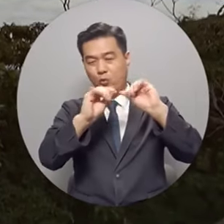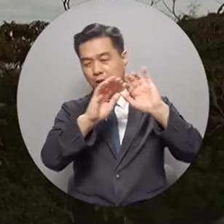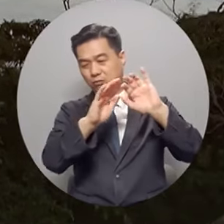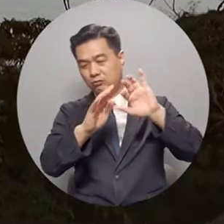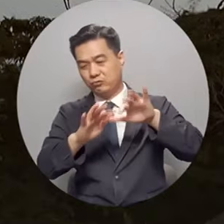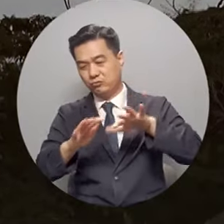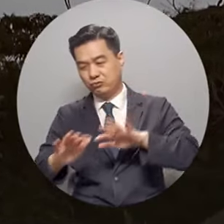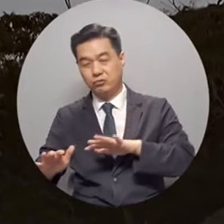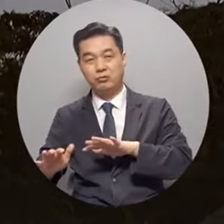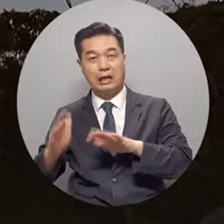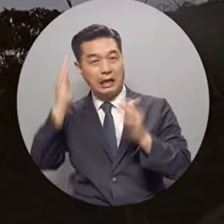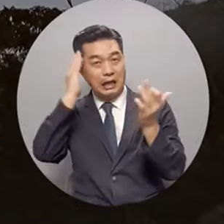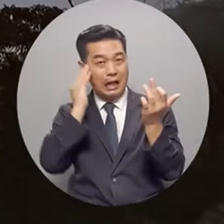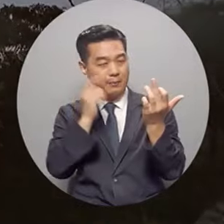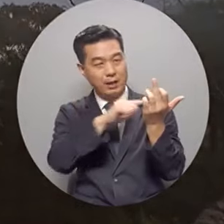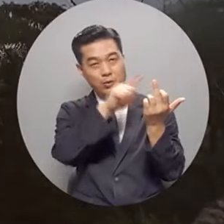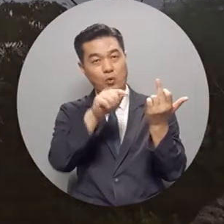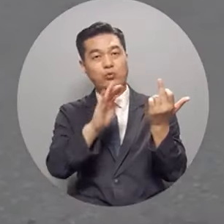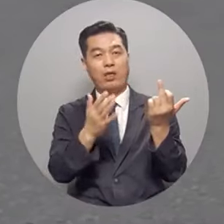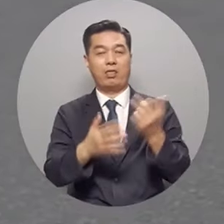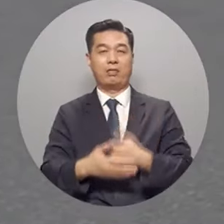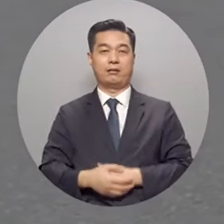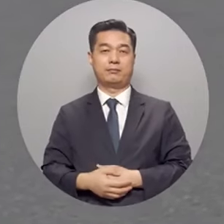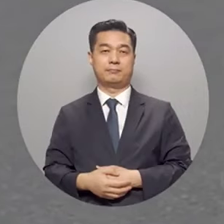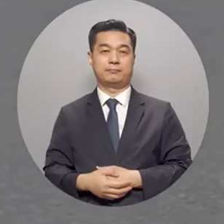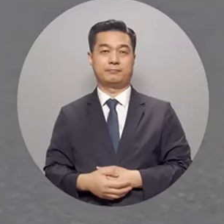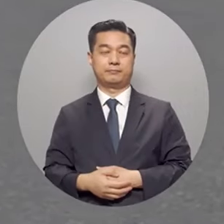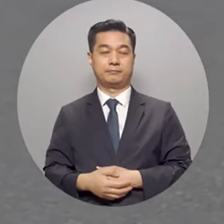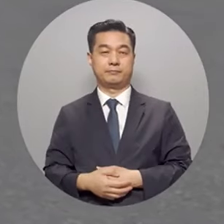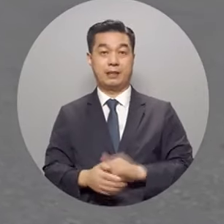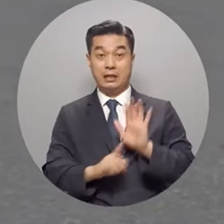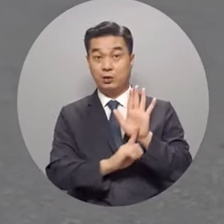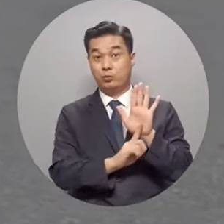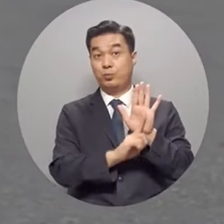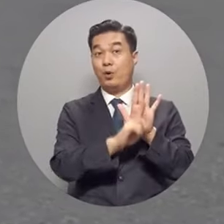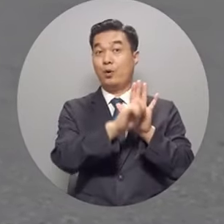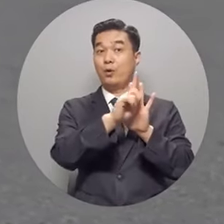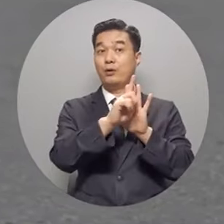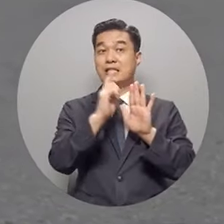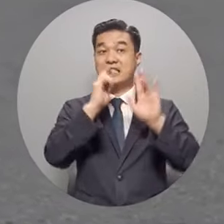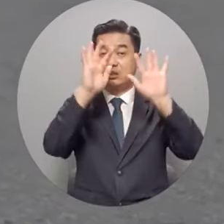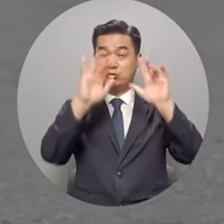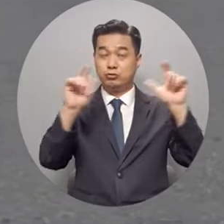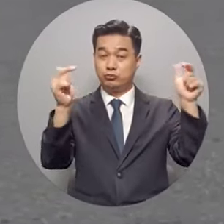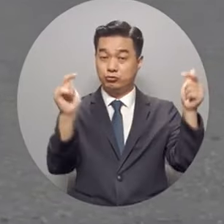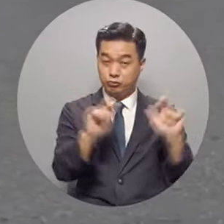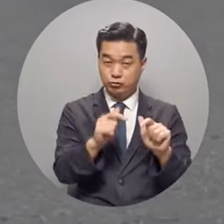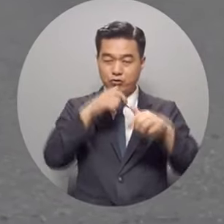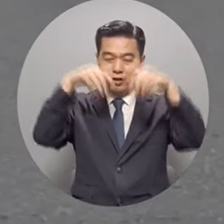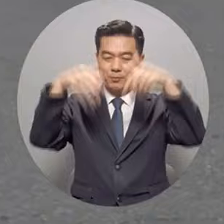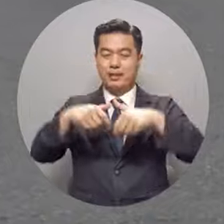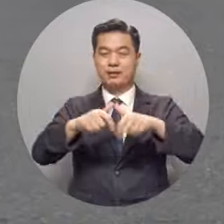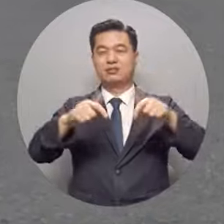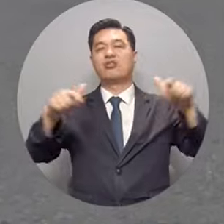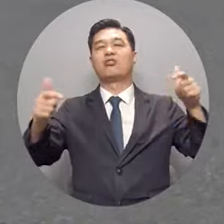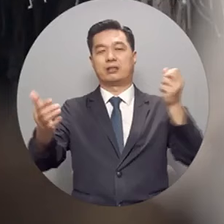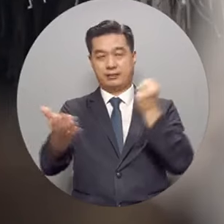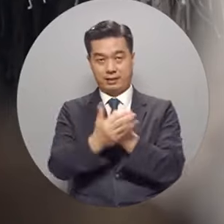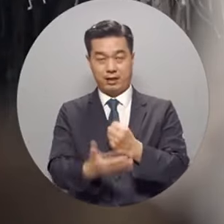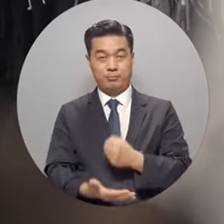전 세계 평균보다 3배 빠릅니다. 기온이 상승하면서 눈은 덜 내리고 비는 더 많이 내리고